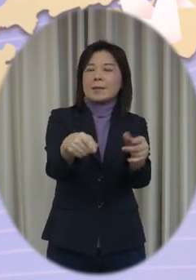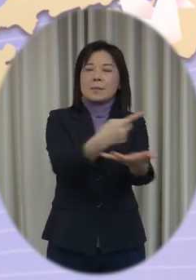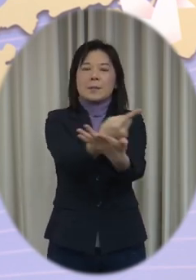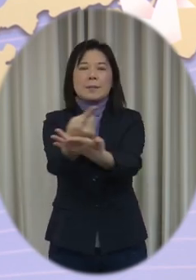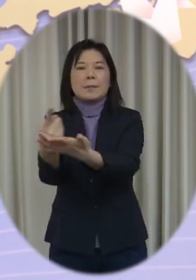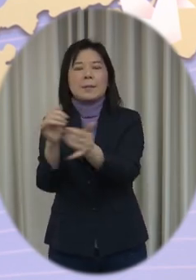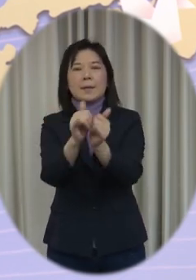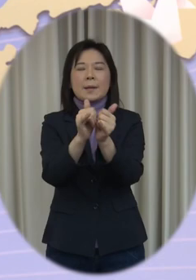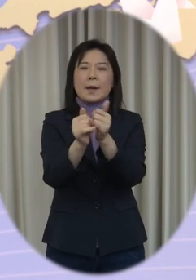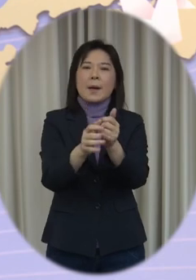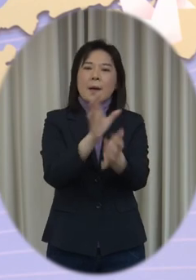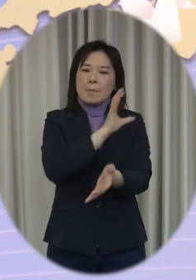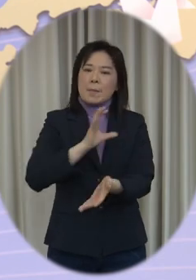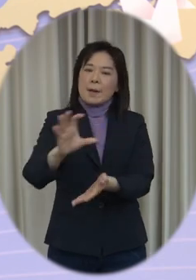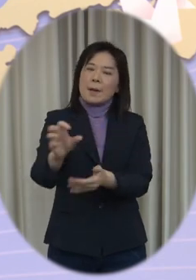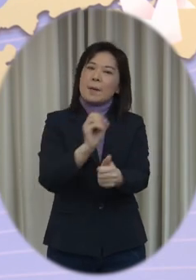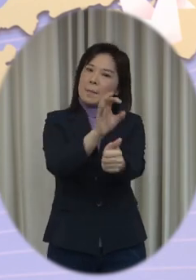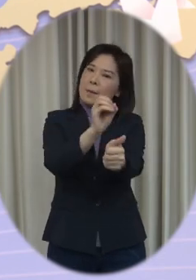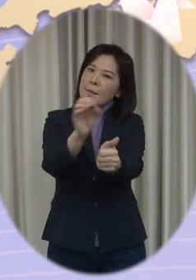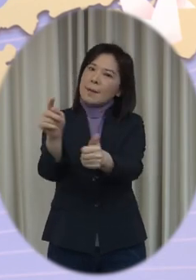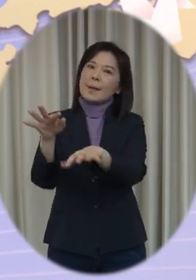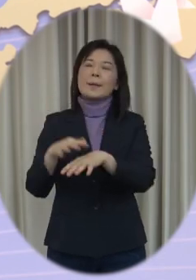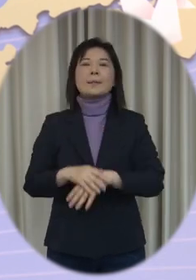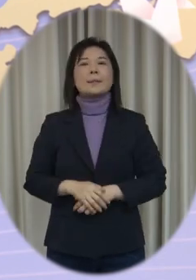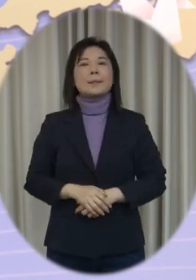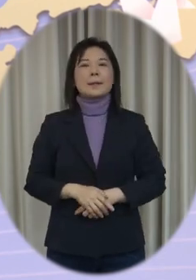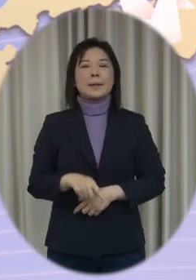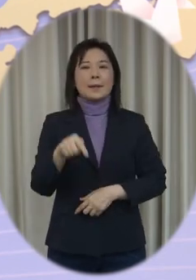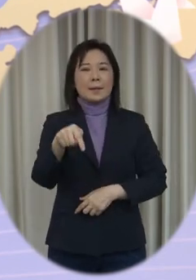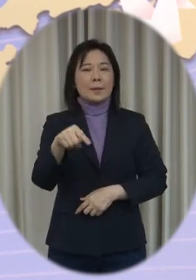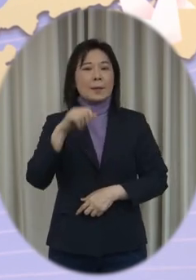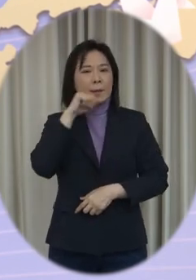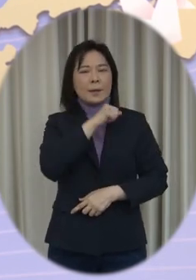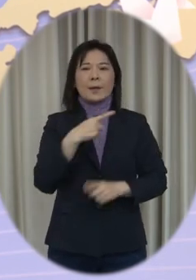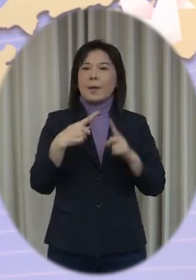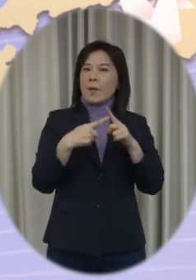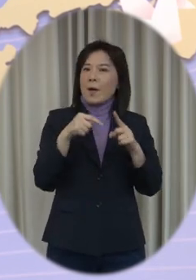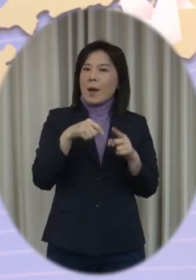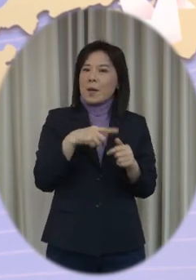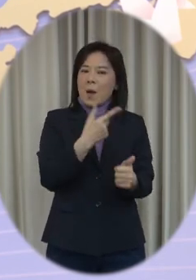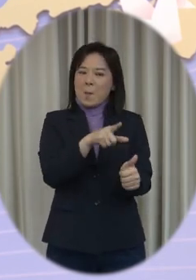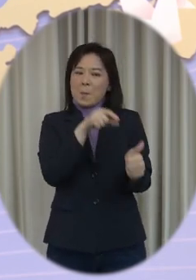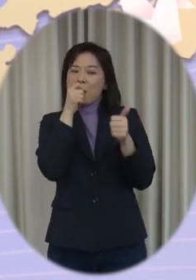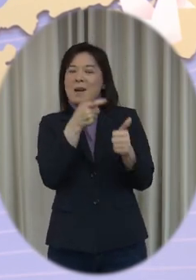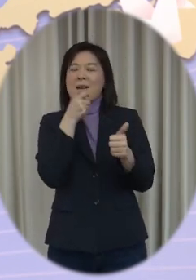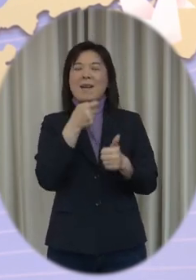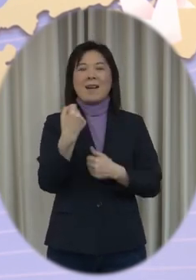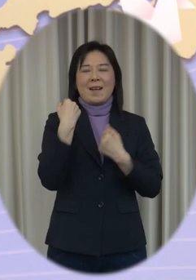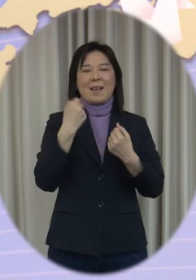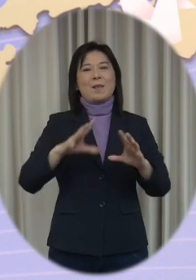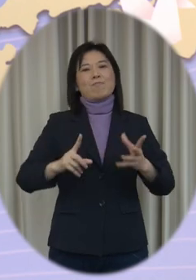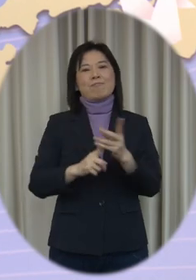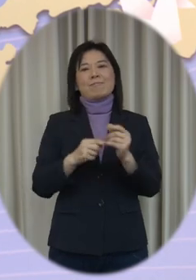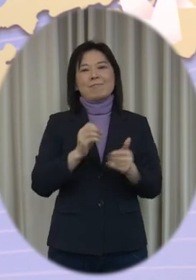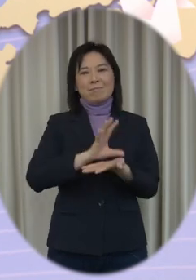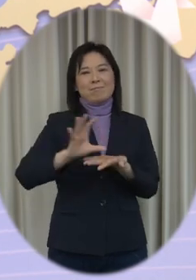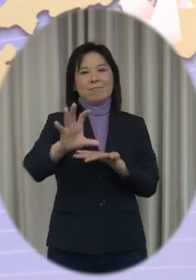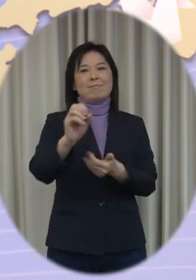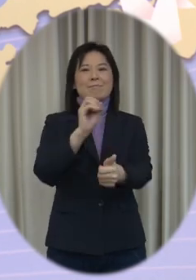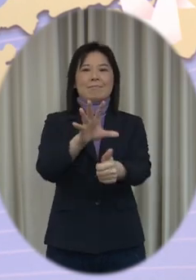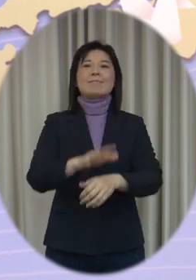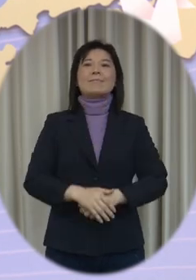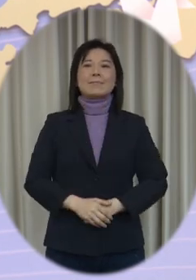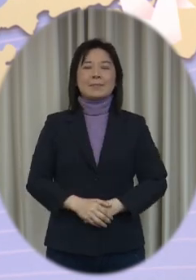传达以及宣传台湾、台湾人的魅力和精神。 最後に重